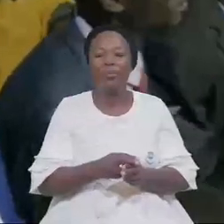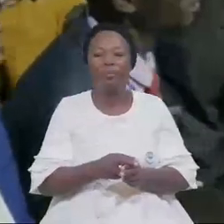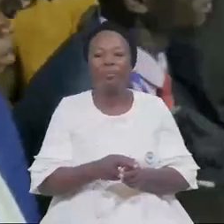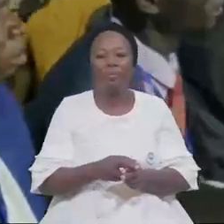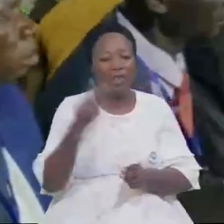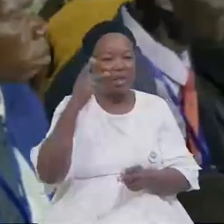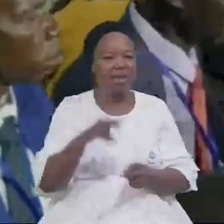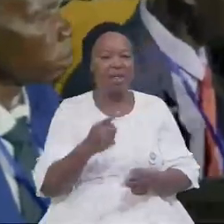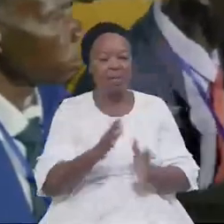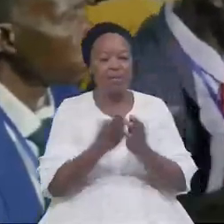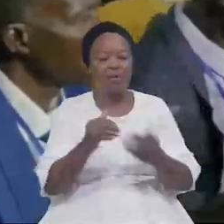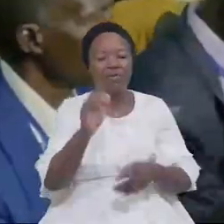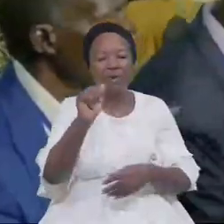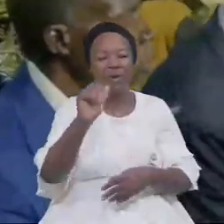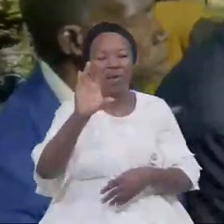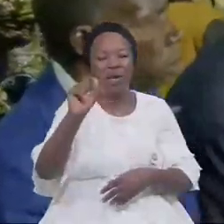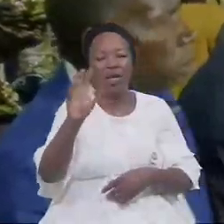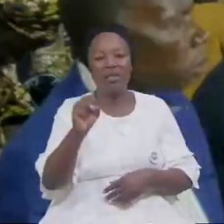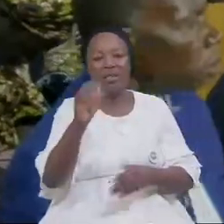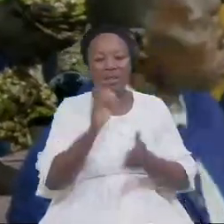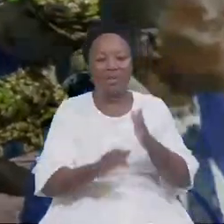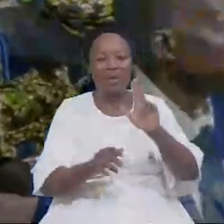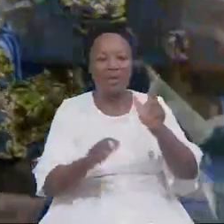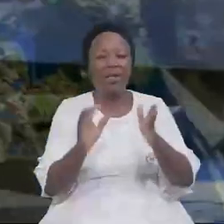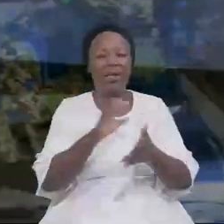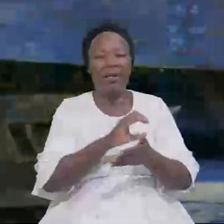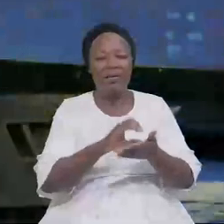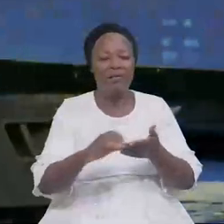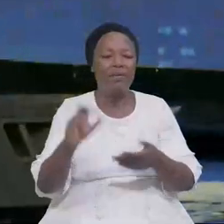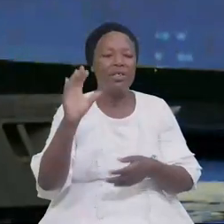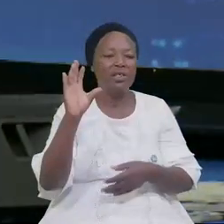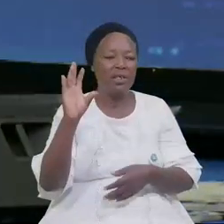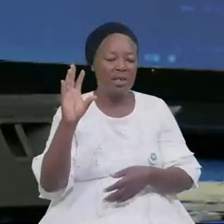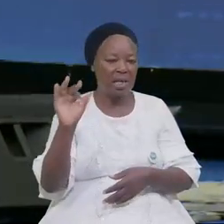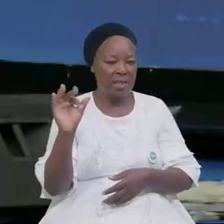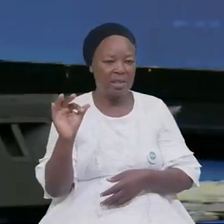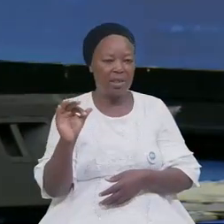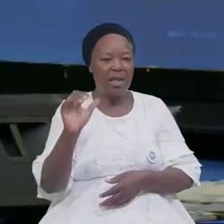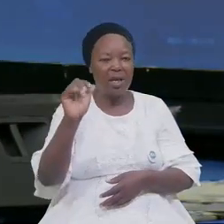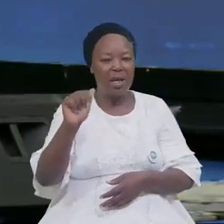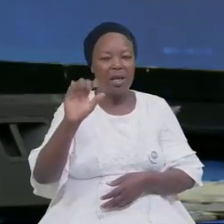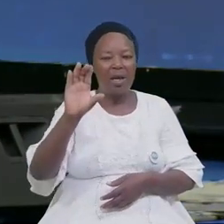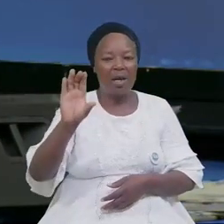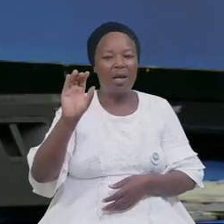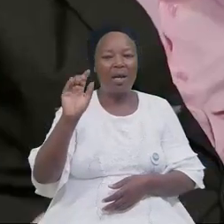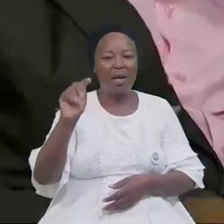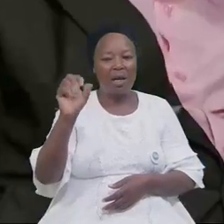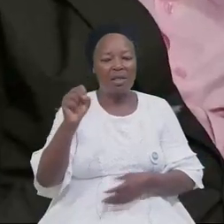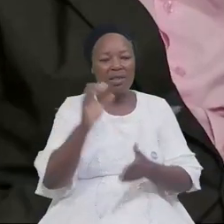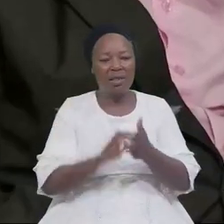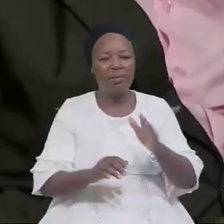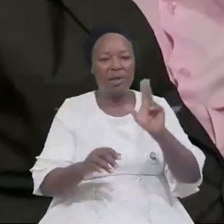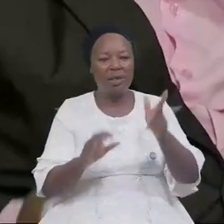aux Actes chapitre 3 verset 19. Actes 3 verset